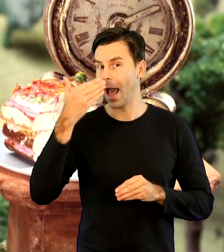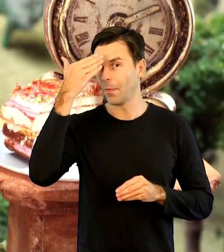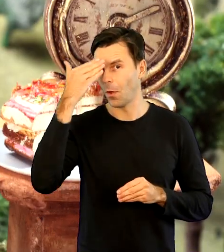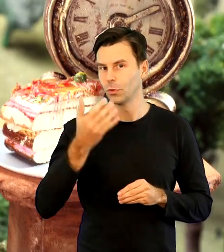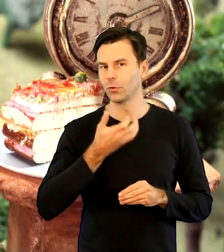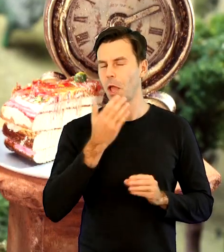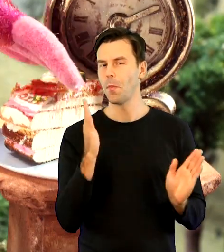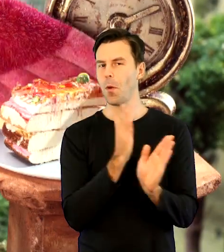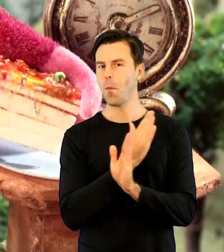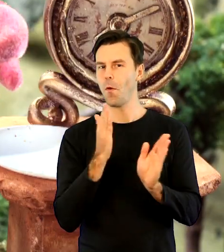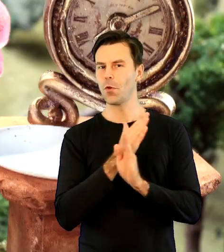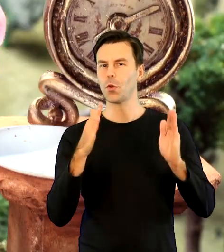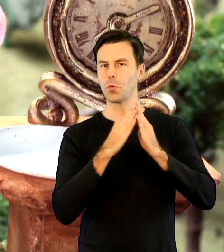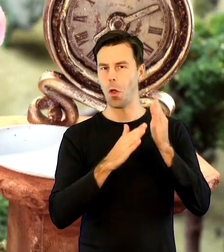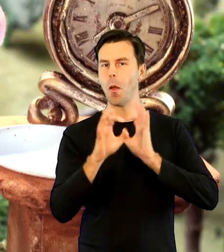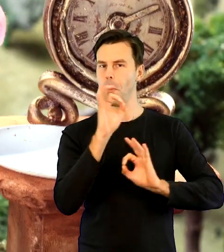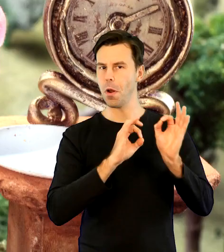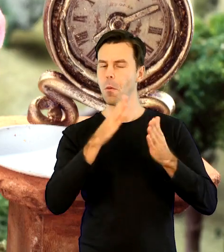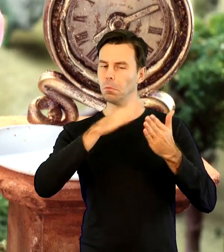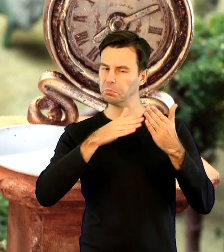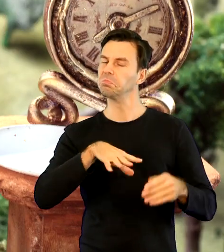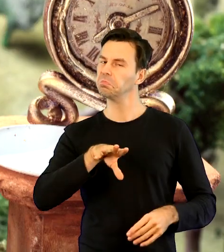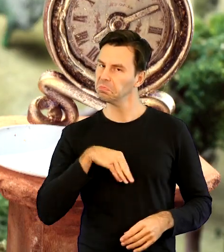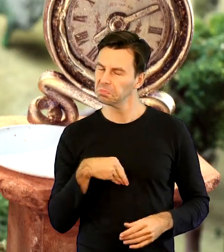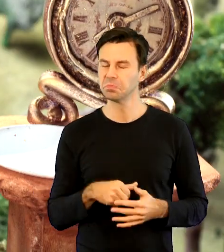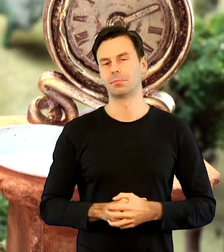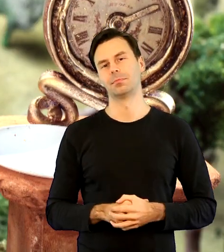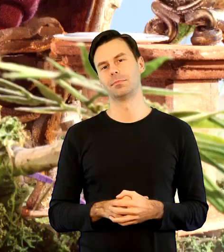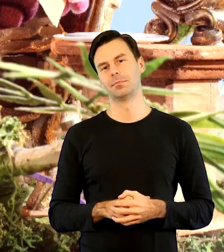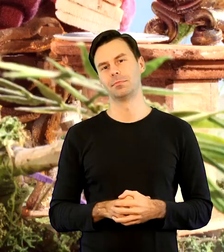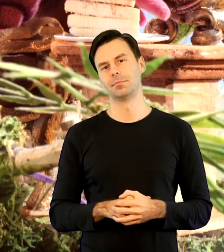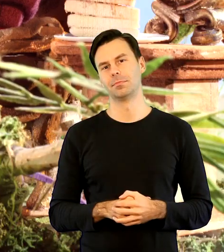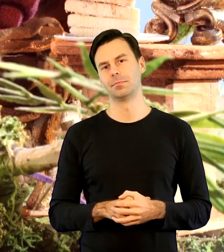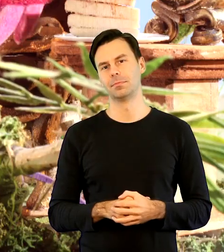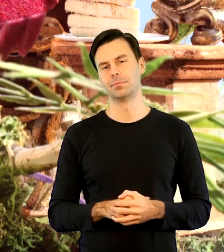To najlepsza pora na remonty w mieszkaniach i domach.